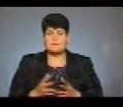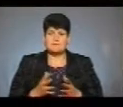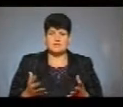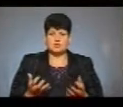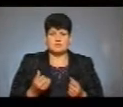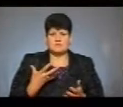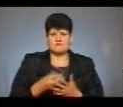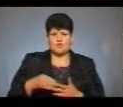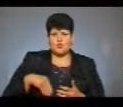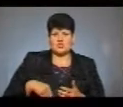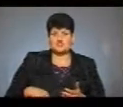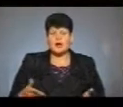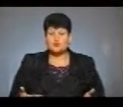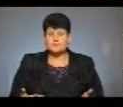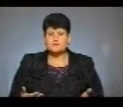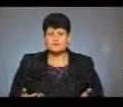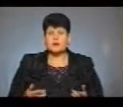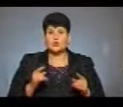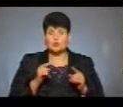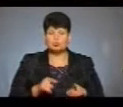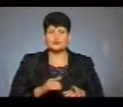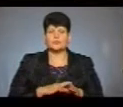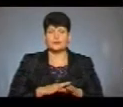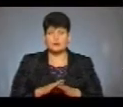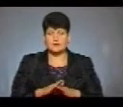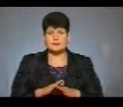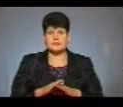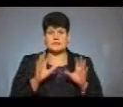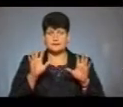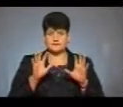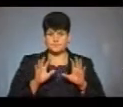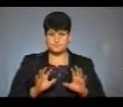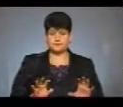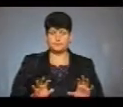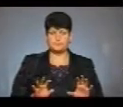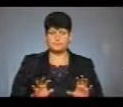свою власну кишеню. От. Тому дотримання, безумовне дотримання законодавства,